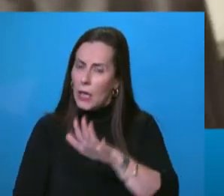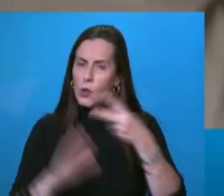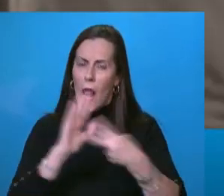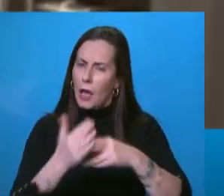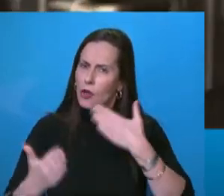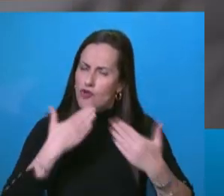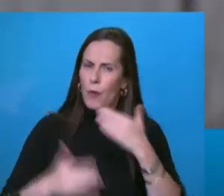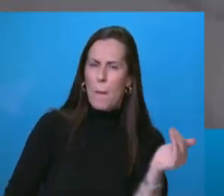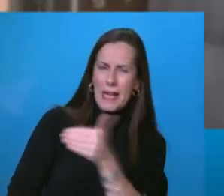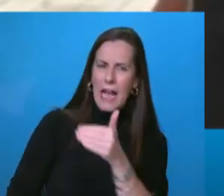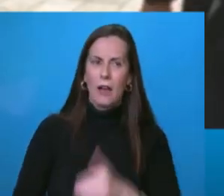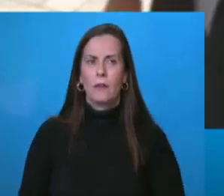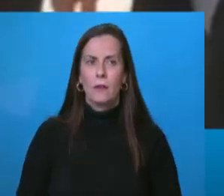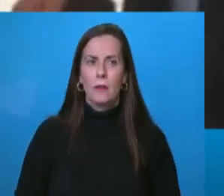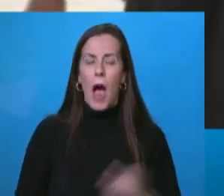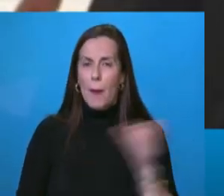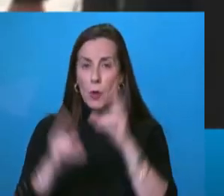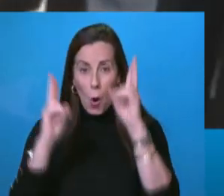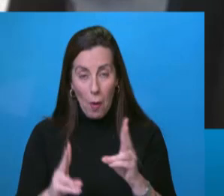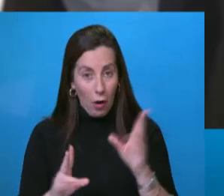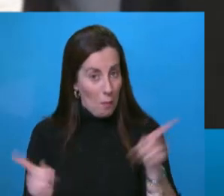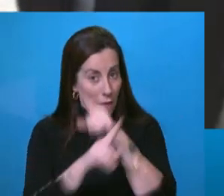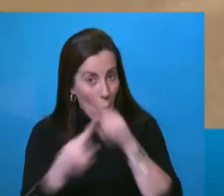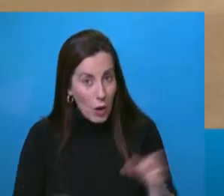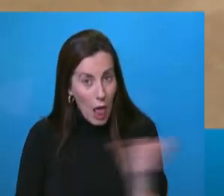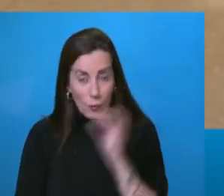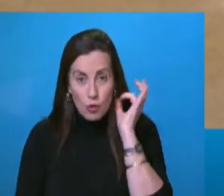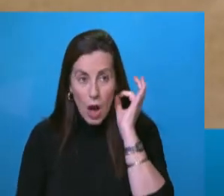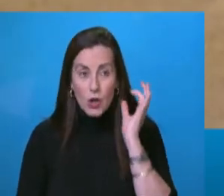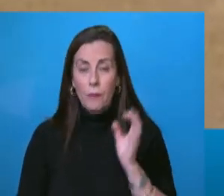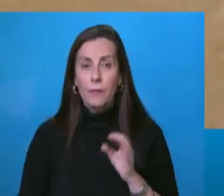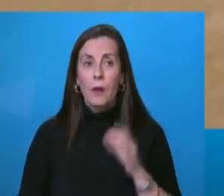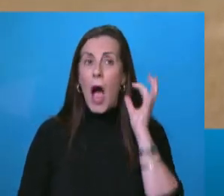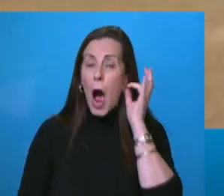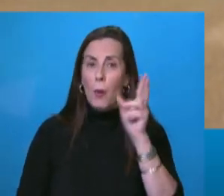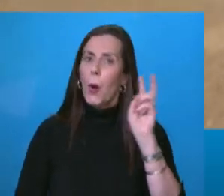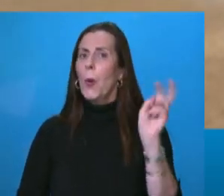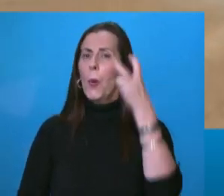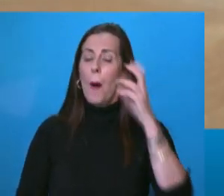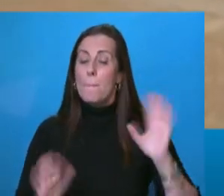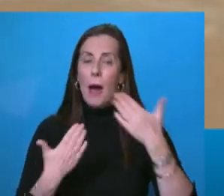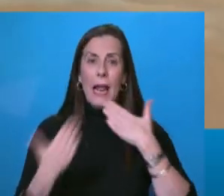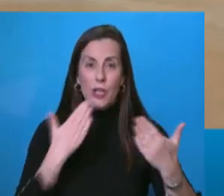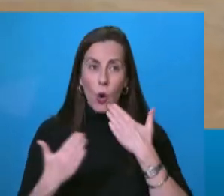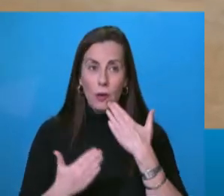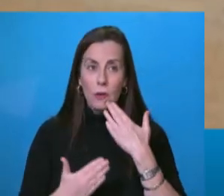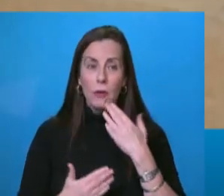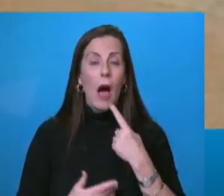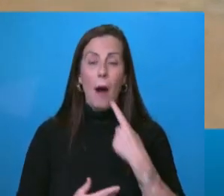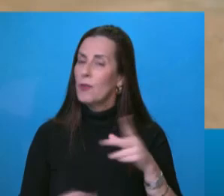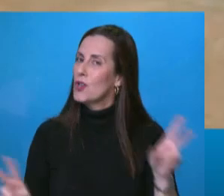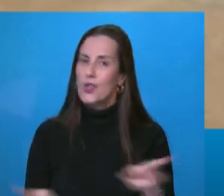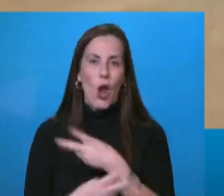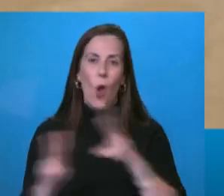ישיבות צדדי. המינוי הוקפא, האם הוא יורד מעל הפרק? לא. בן ארי זומנה גם היא בבהילות לדיון, והובהר שלא תוכל